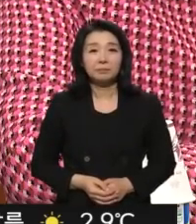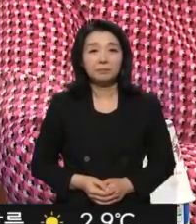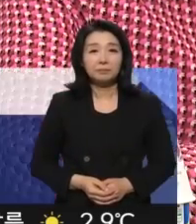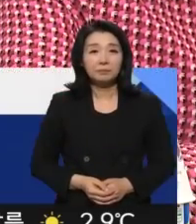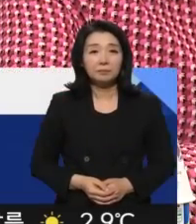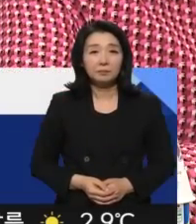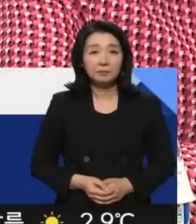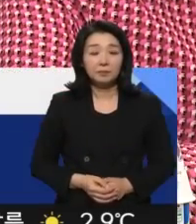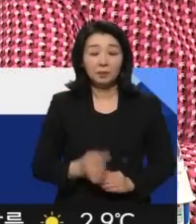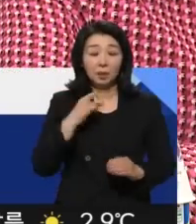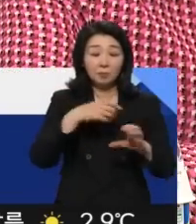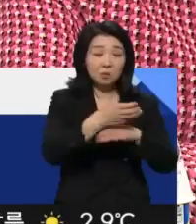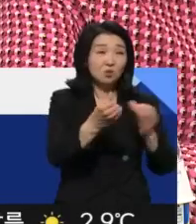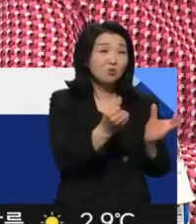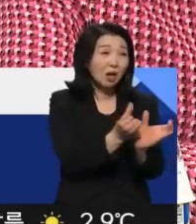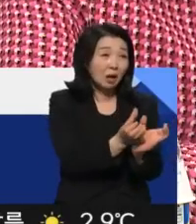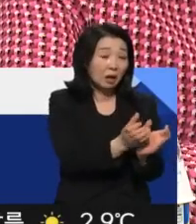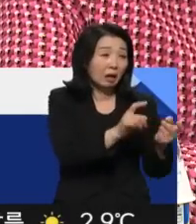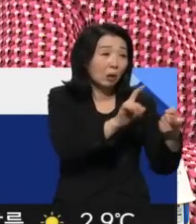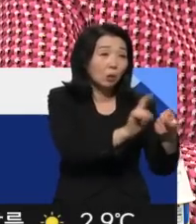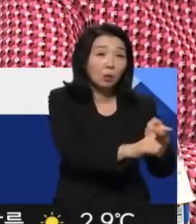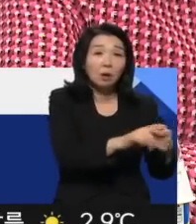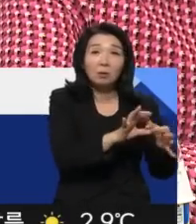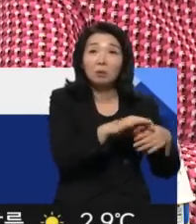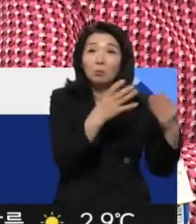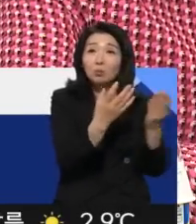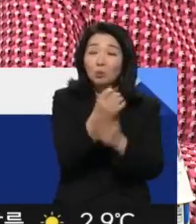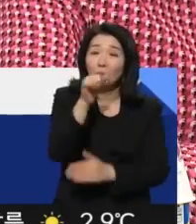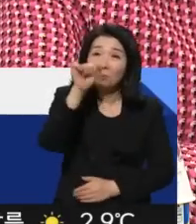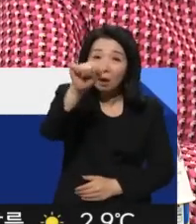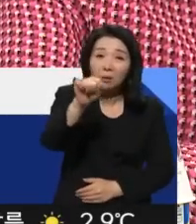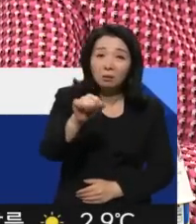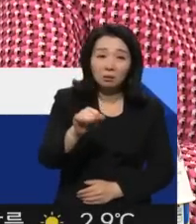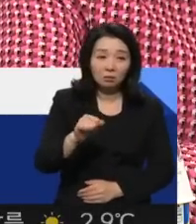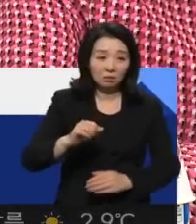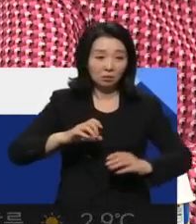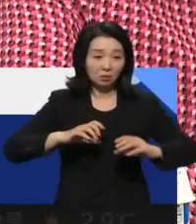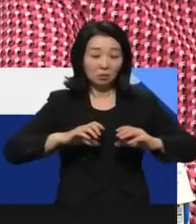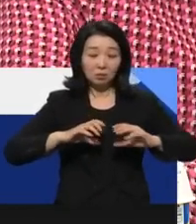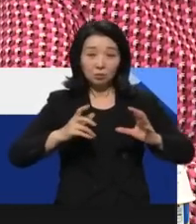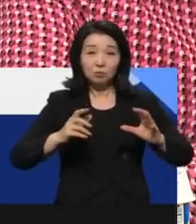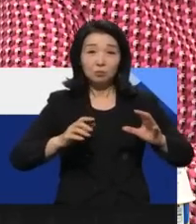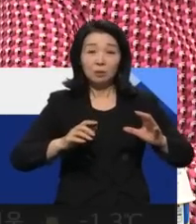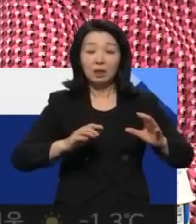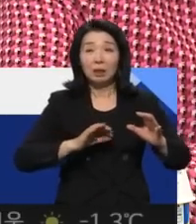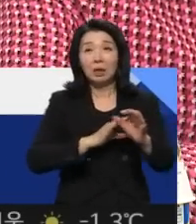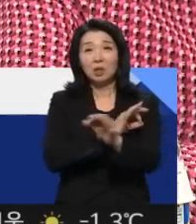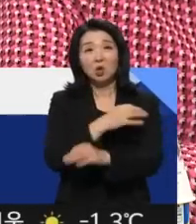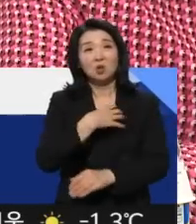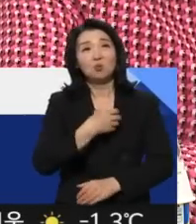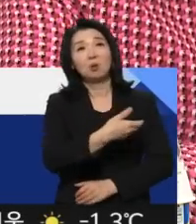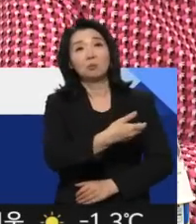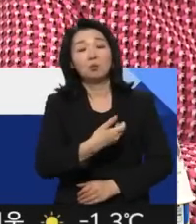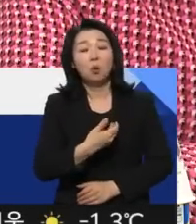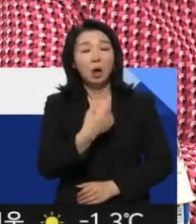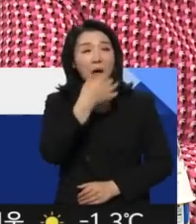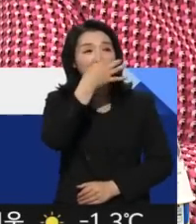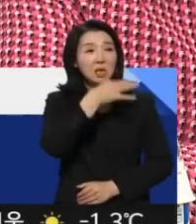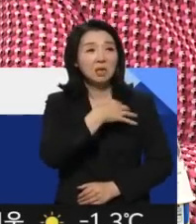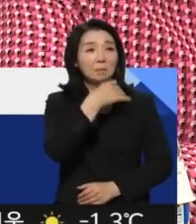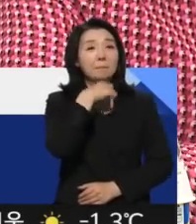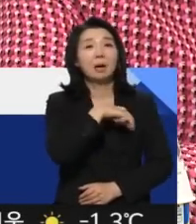그간 민주당 정권 하에서 총파업으로 국민 경제를 위협하며 이득을 챙겨왔던